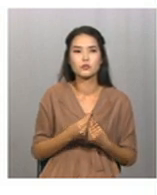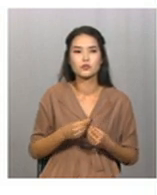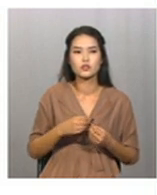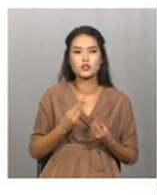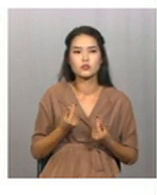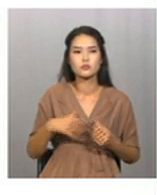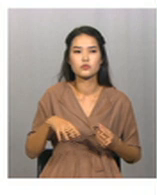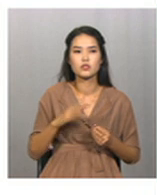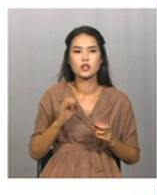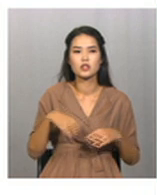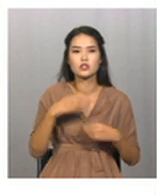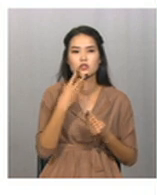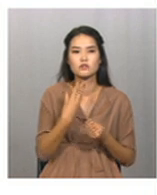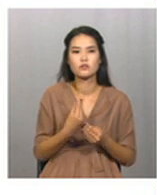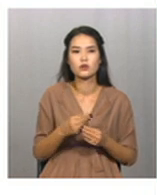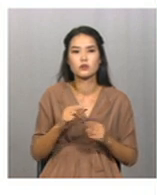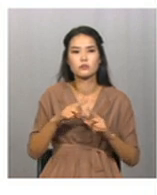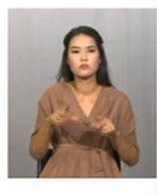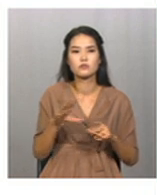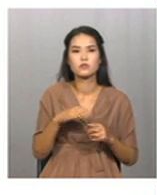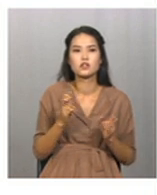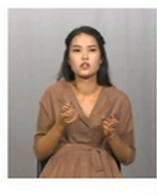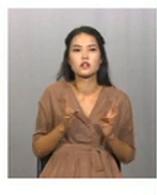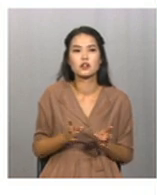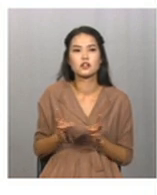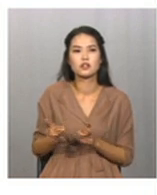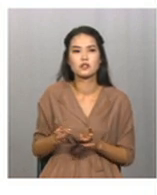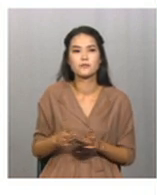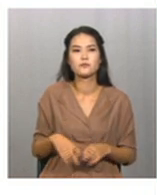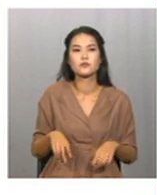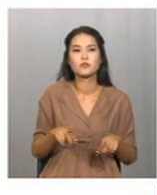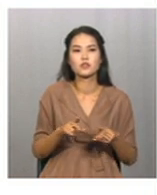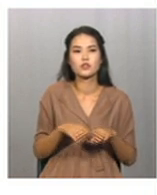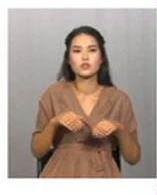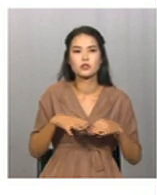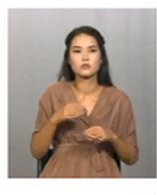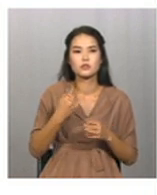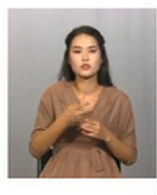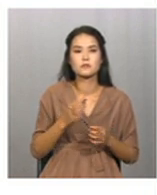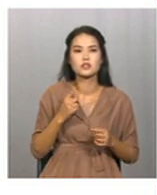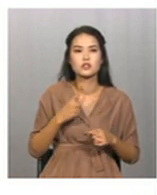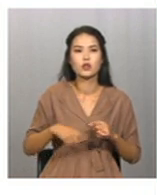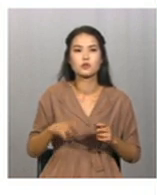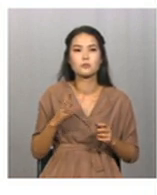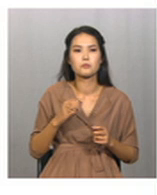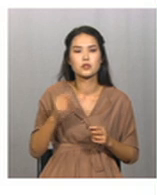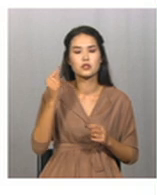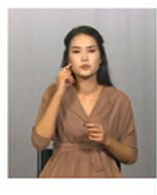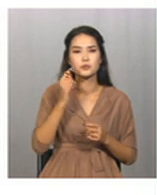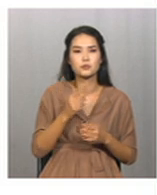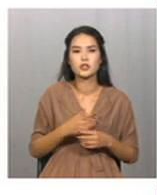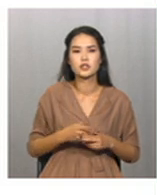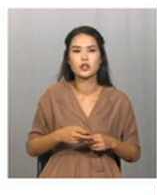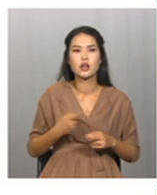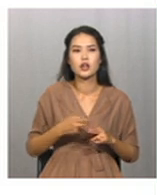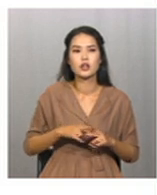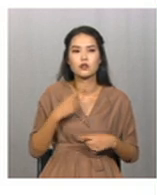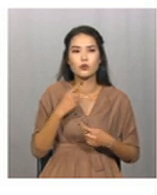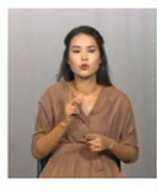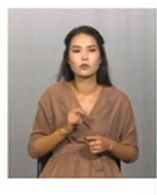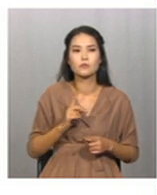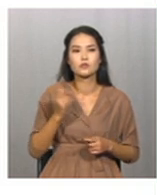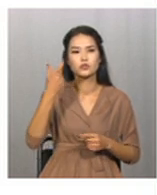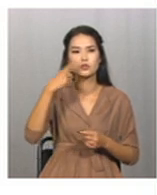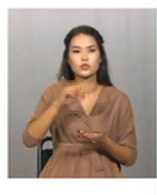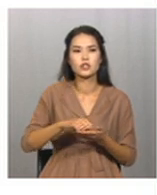имущество и отдает свои подводы для раненых. Такое решение приходит к ней сразу, без обдумываний. Это говорит о